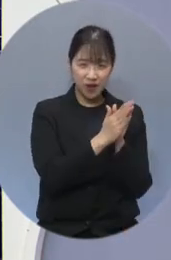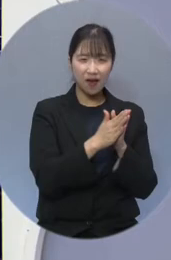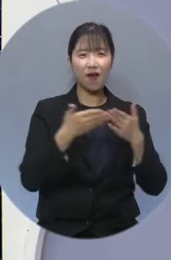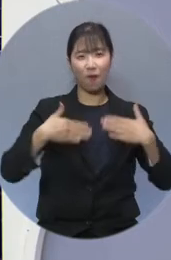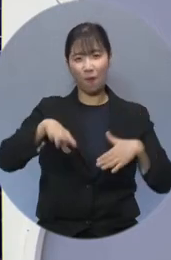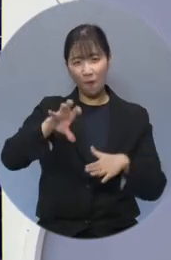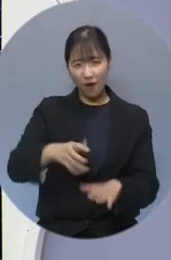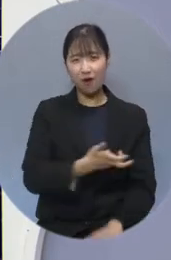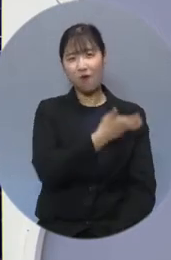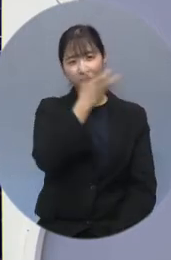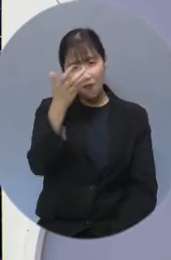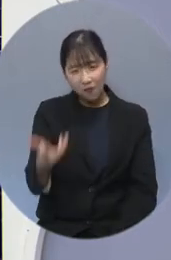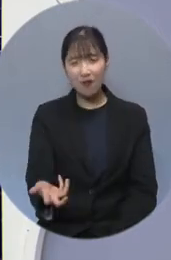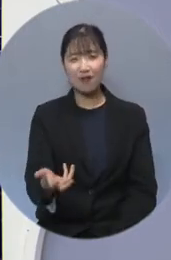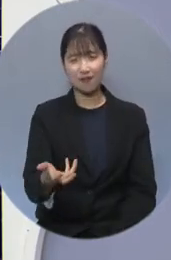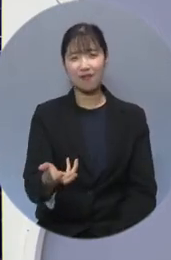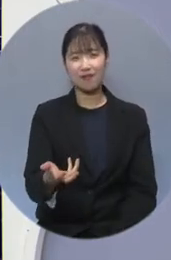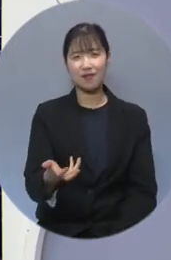가서